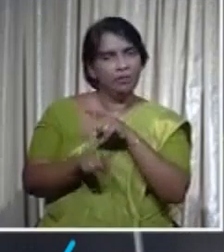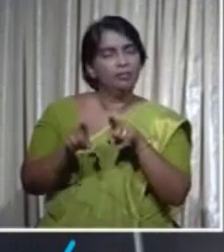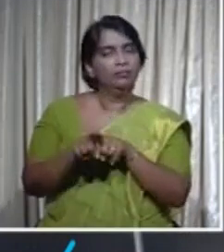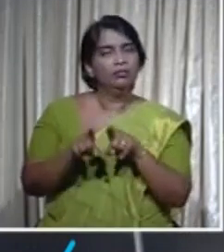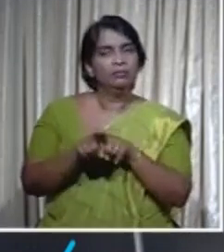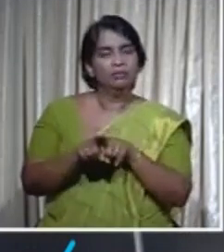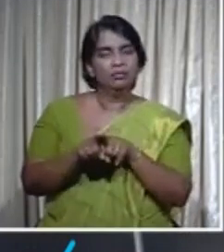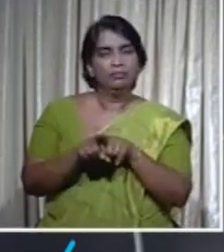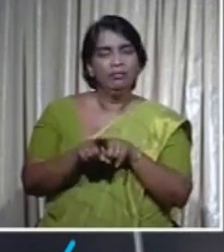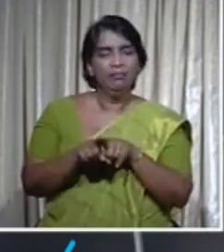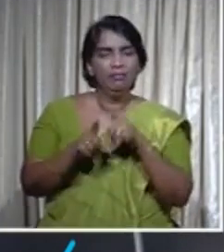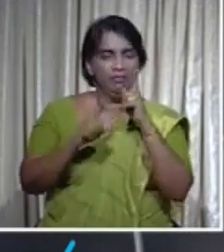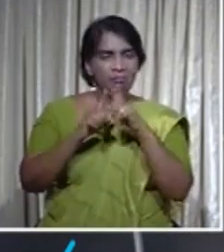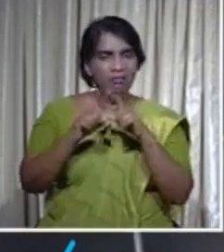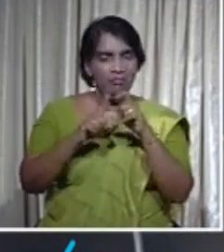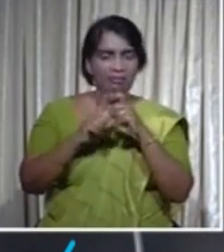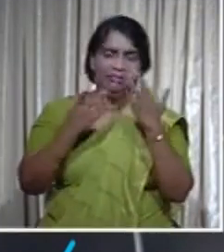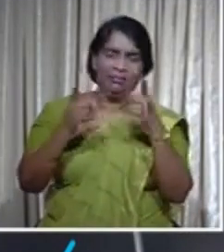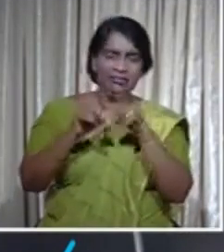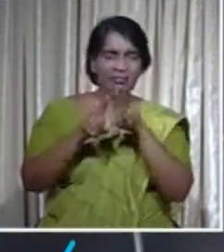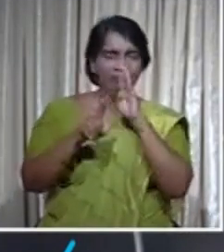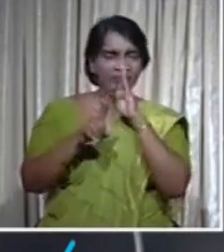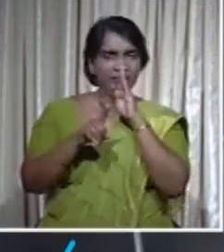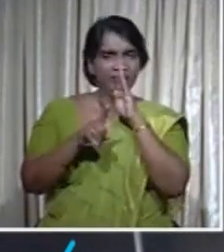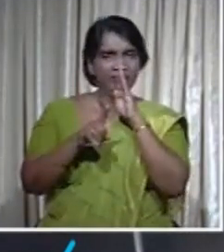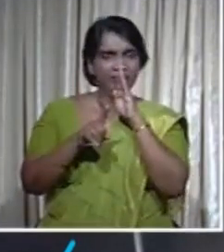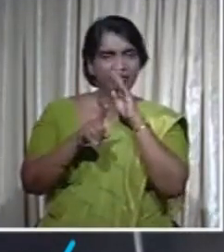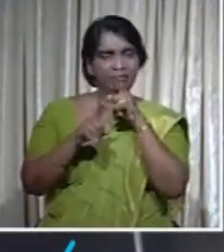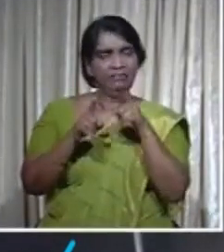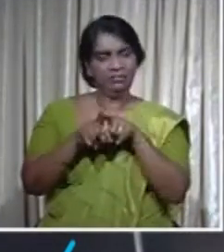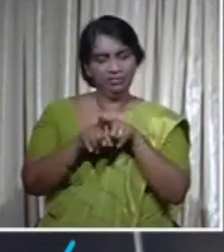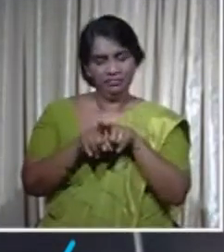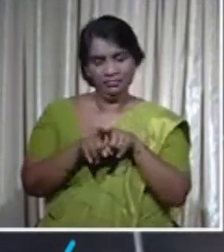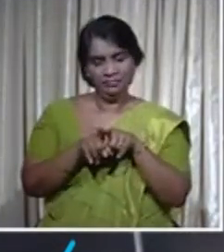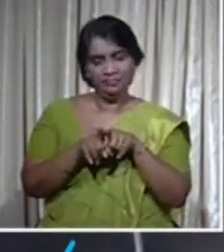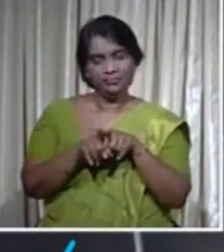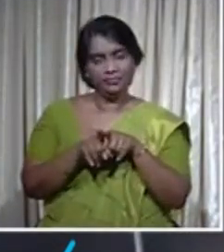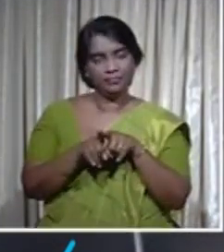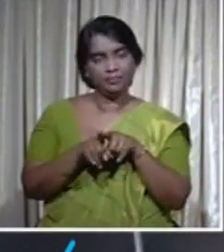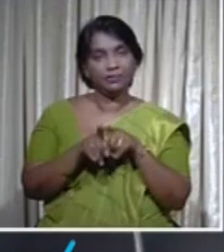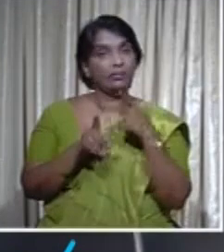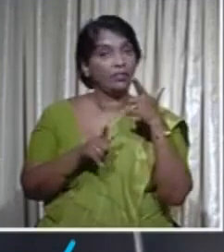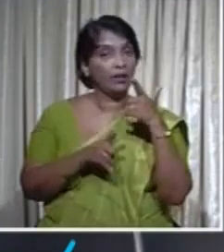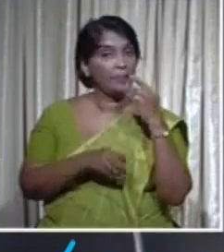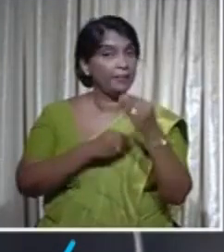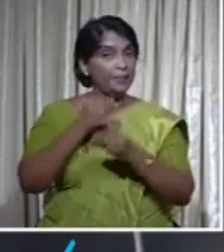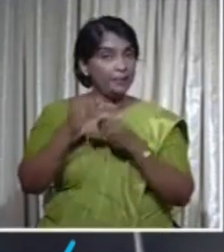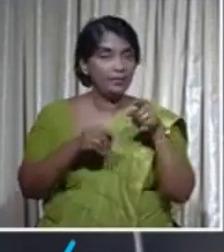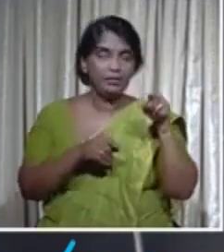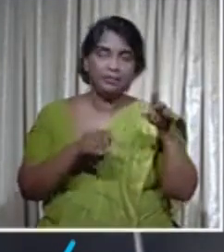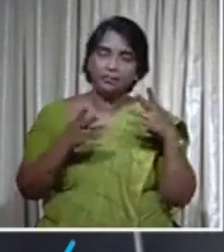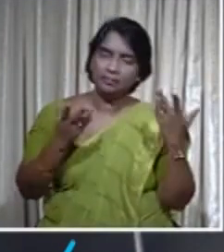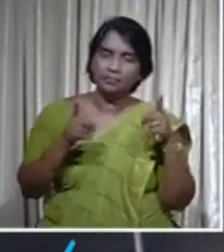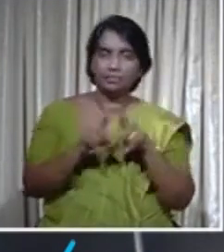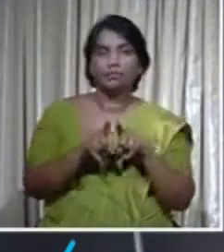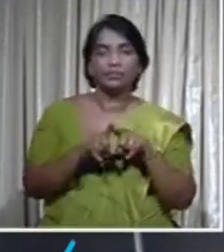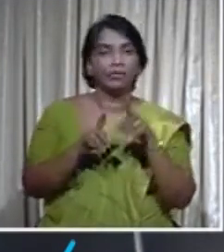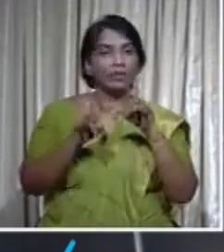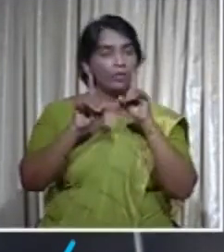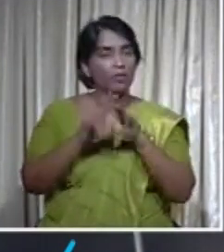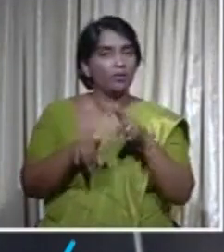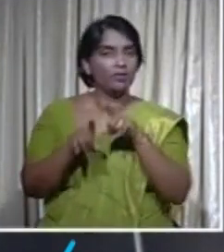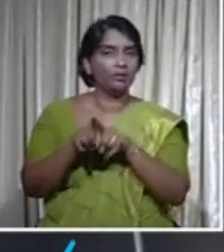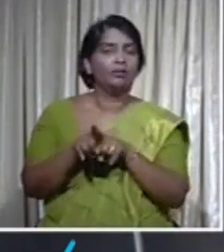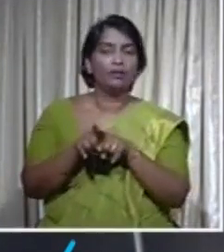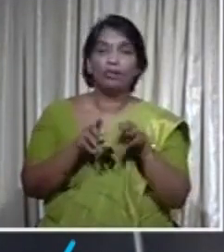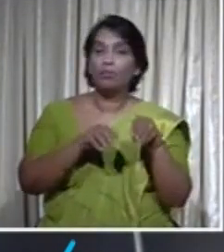கல்விக்கு சரி அல்லது மீனவ சமூகத்துக்கு சரி அல்லது விவசாயத்துக்கு சரி எந்த